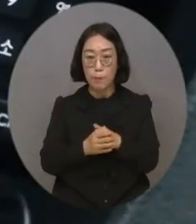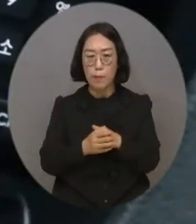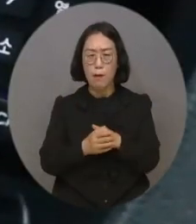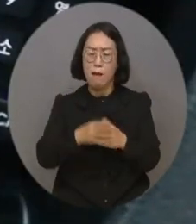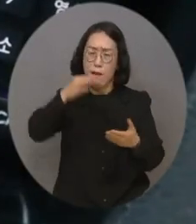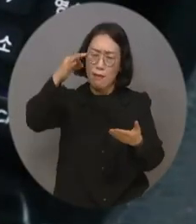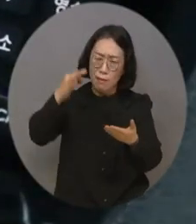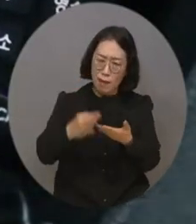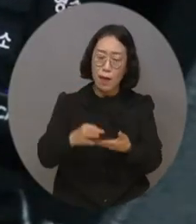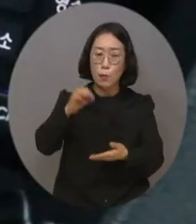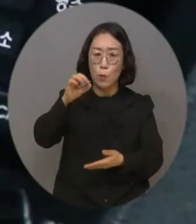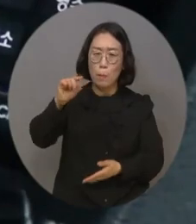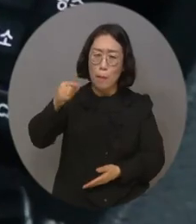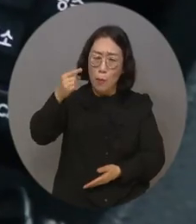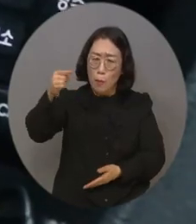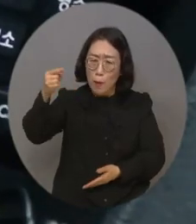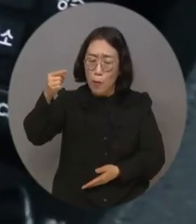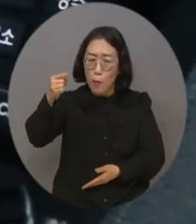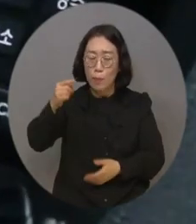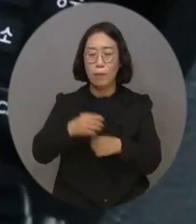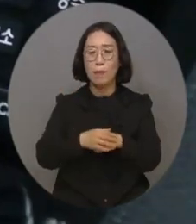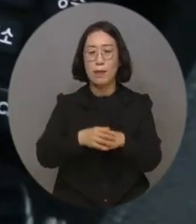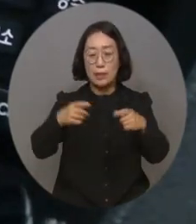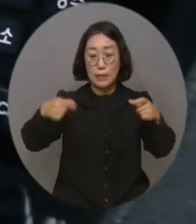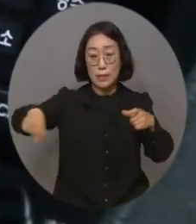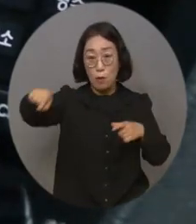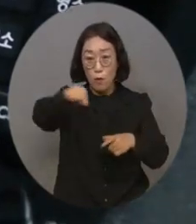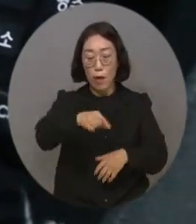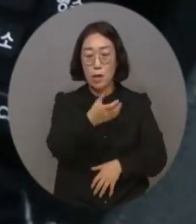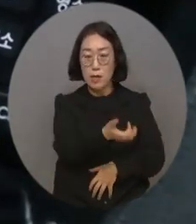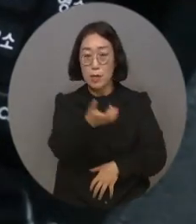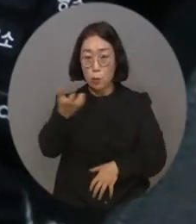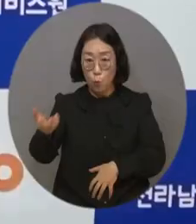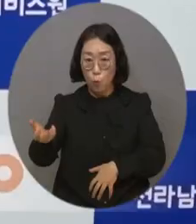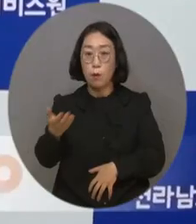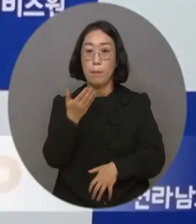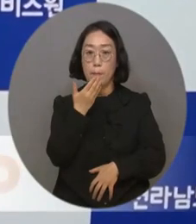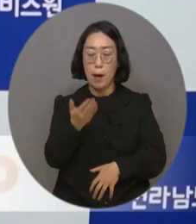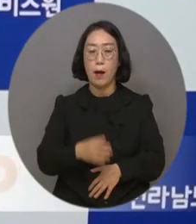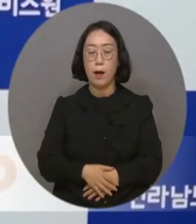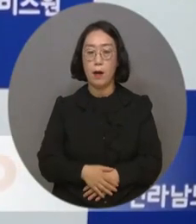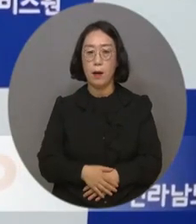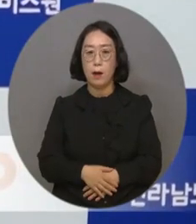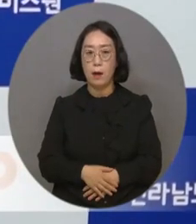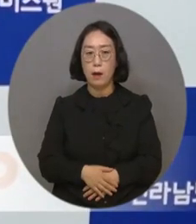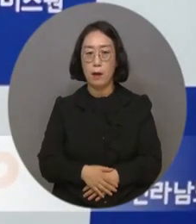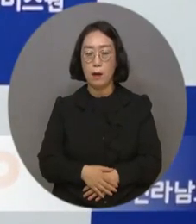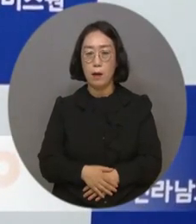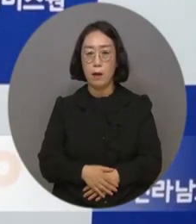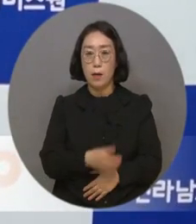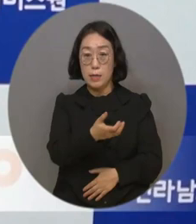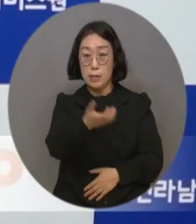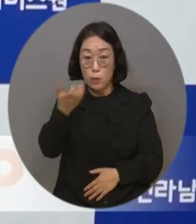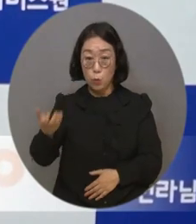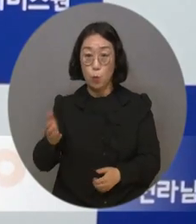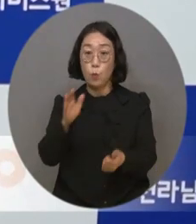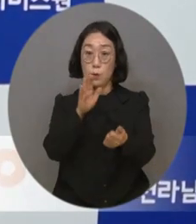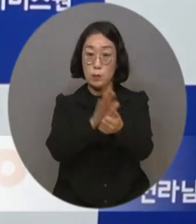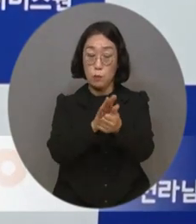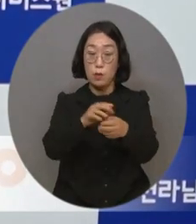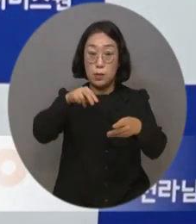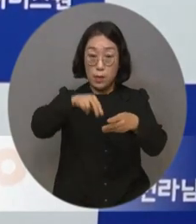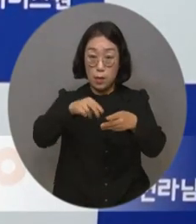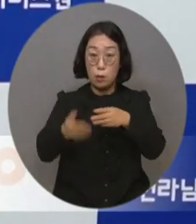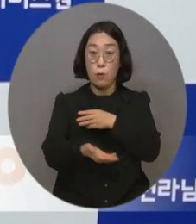추가 시 100원 정도의 적은 비용으로 관내 지역을 이동할 수 있습니다. 네, 광역이동지원센터를 이용하시는